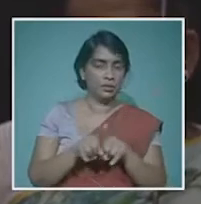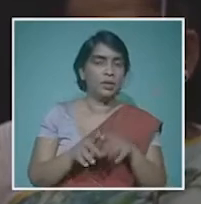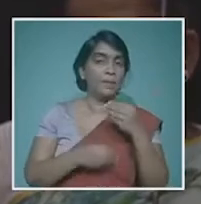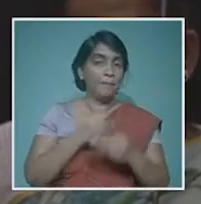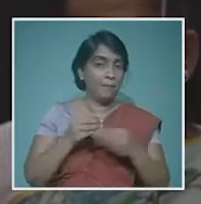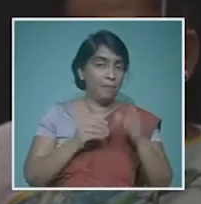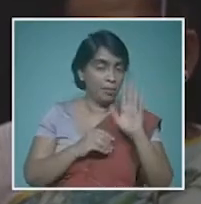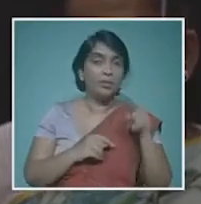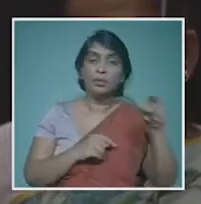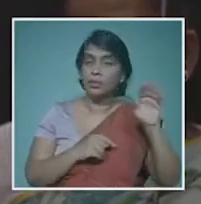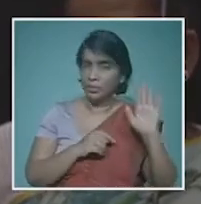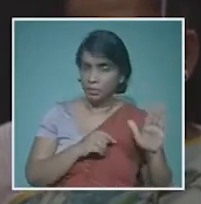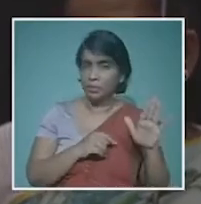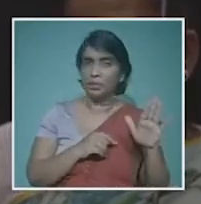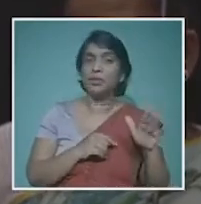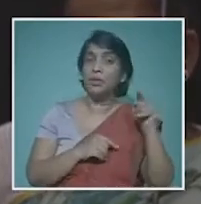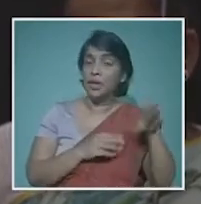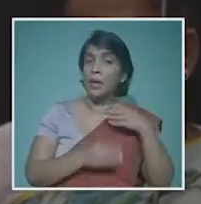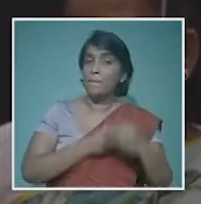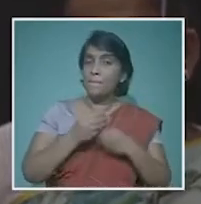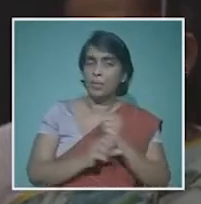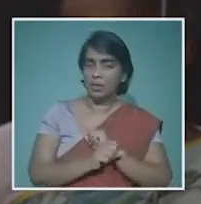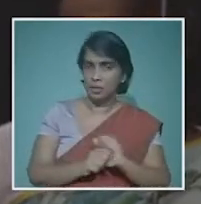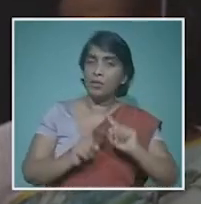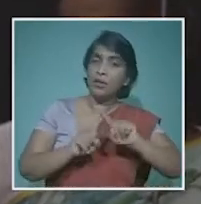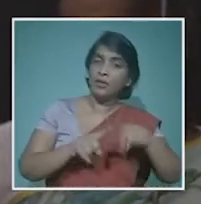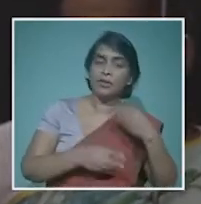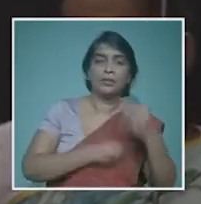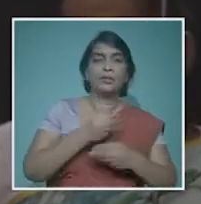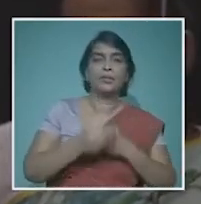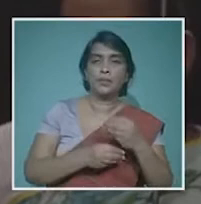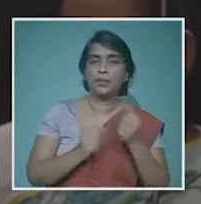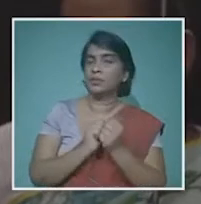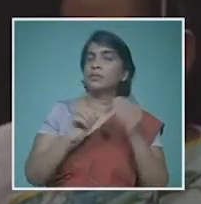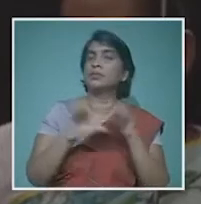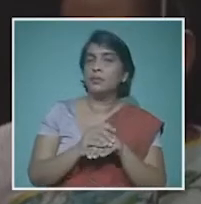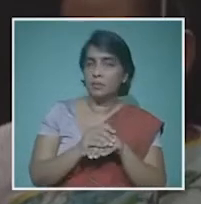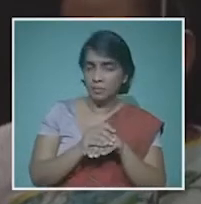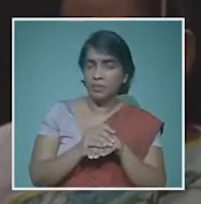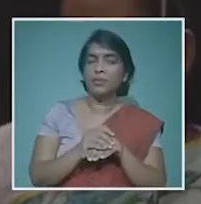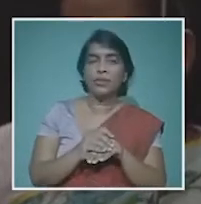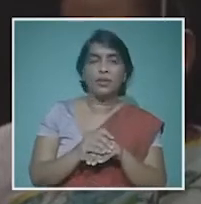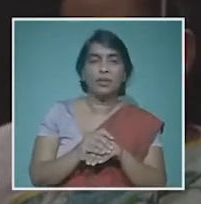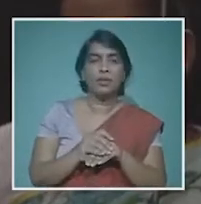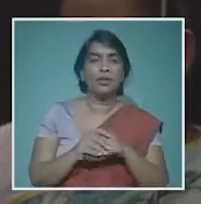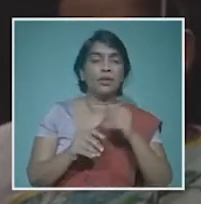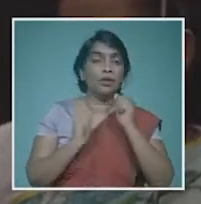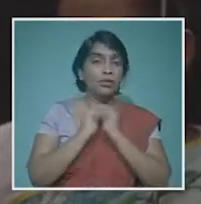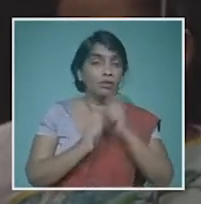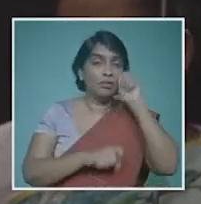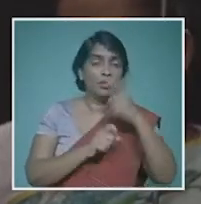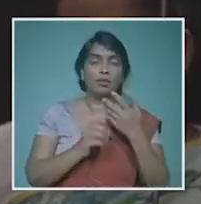ව්‍යාපාර සඳහා ඔවුන්ට එම ව්‍යාපාර නොමැතිනම් වෙනත් ව්‍යාපාරවල නිරත වී ආදායම හා සේවකයන් නඩත්තු